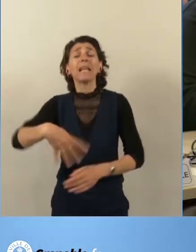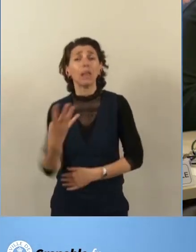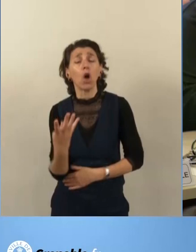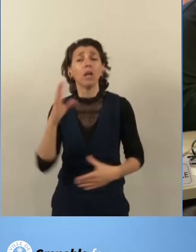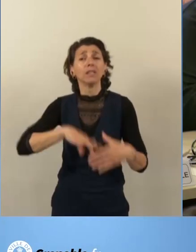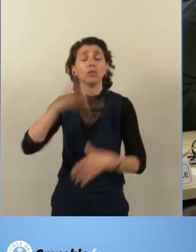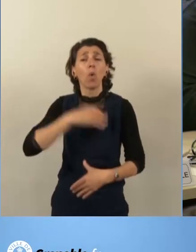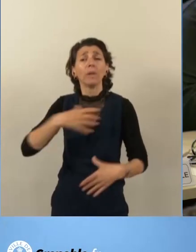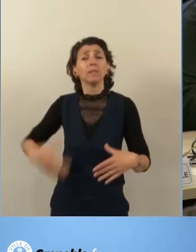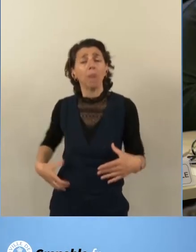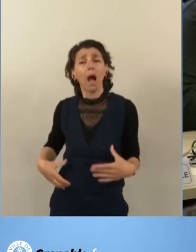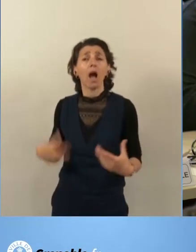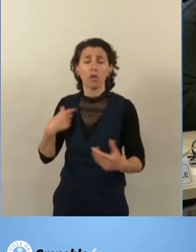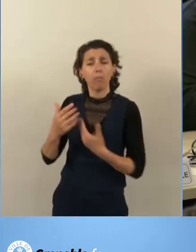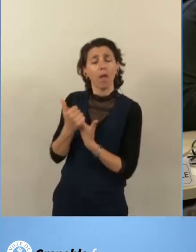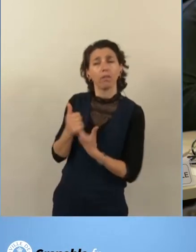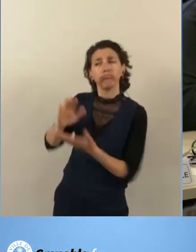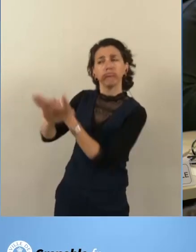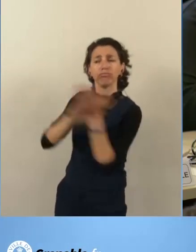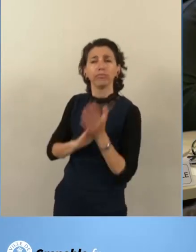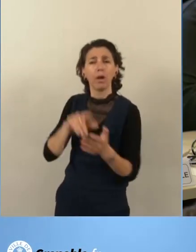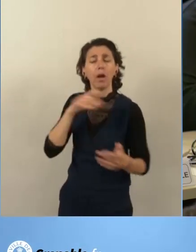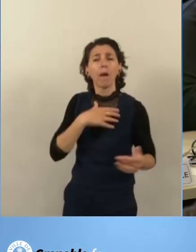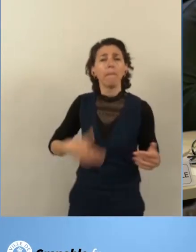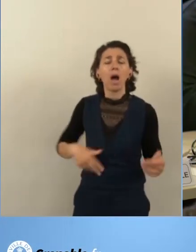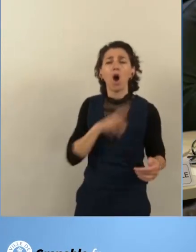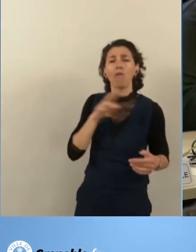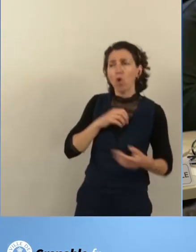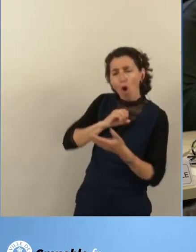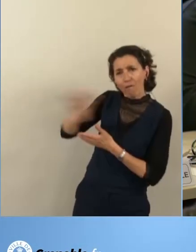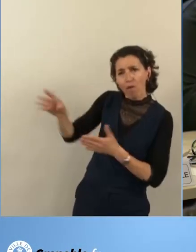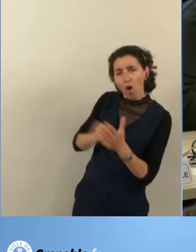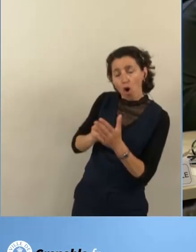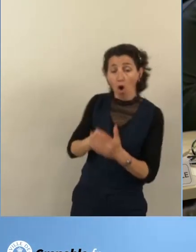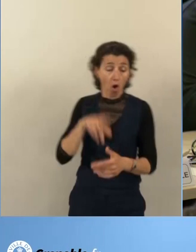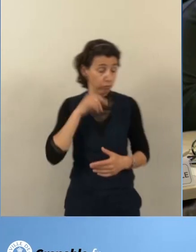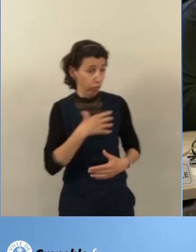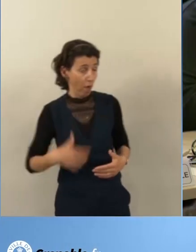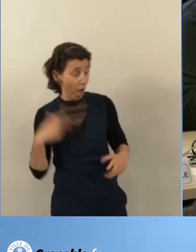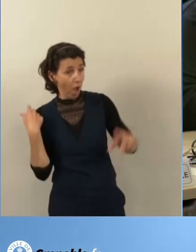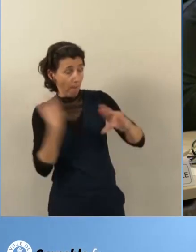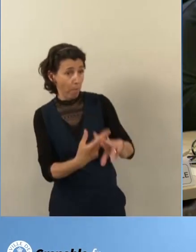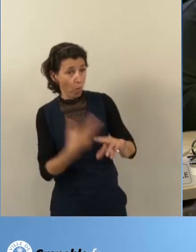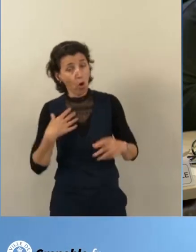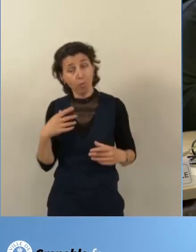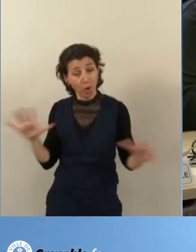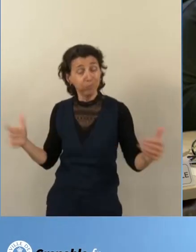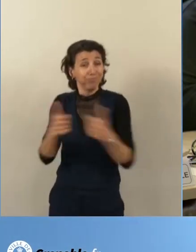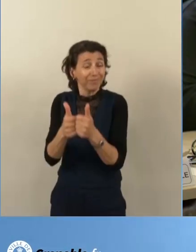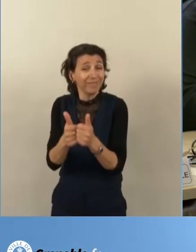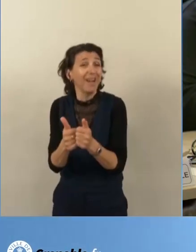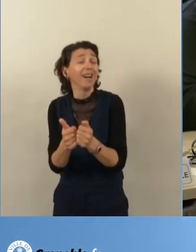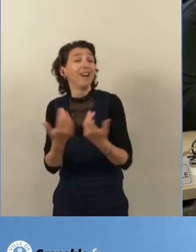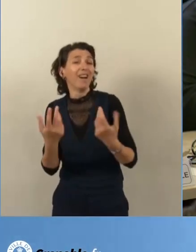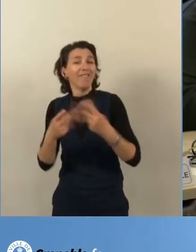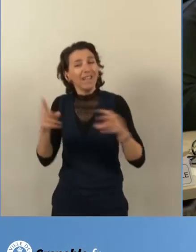du maire de Réau vote a été envoyé le maire de Grenoble a répondu en souhaitant l'organisation des 30 ans des jumelages mon prédécesseur Bernard Macret